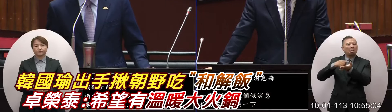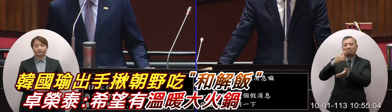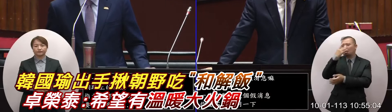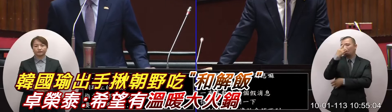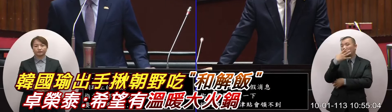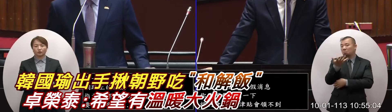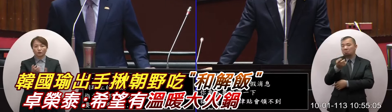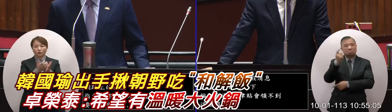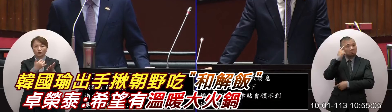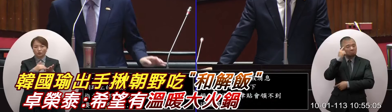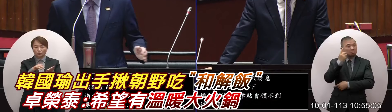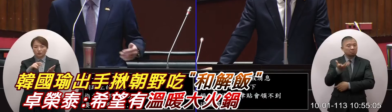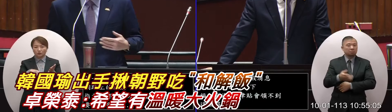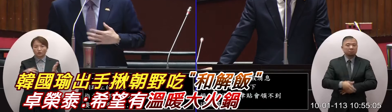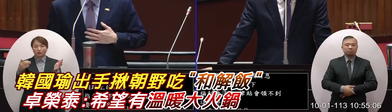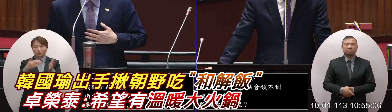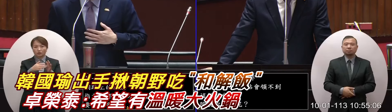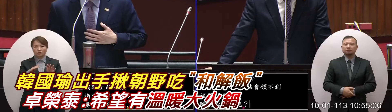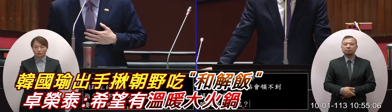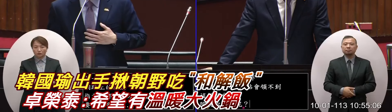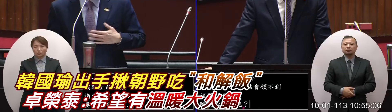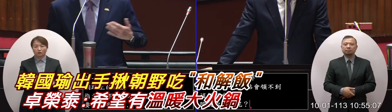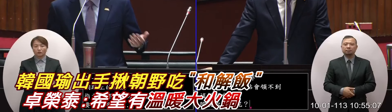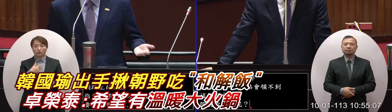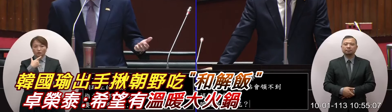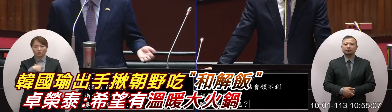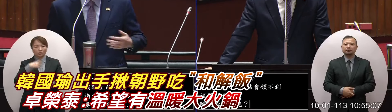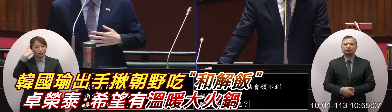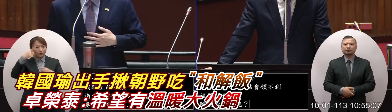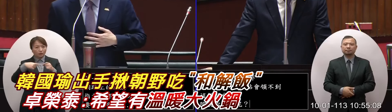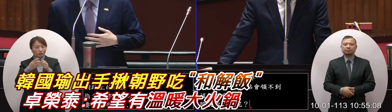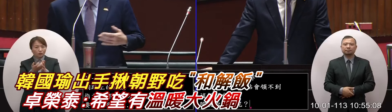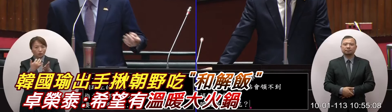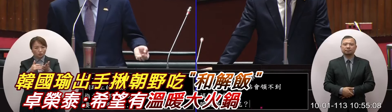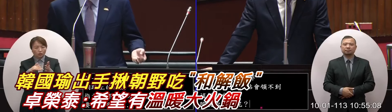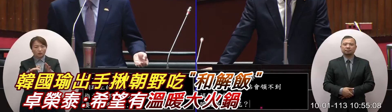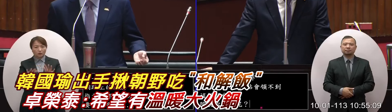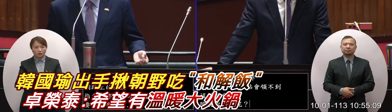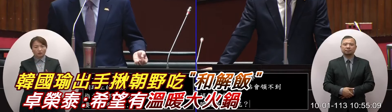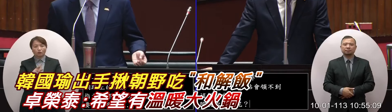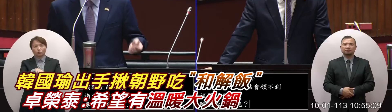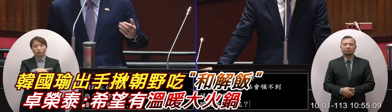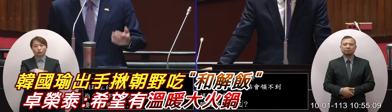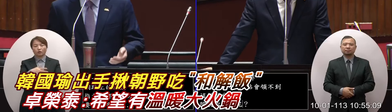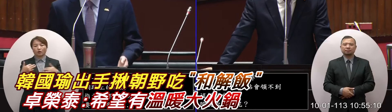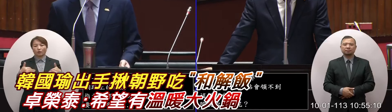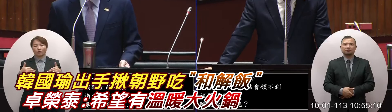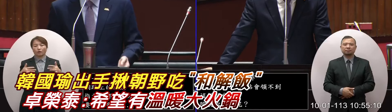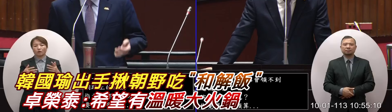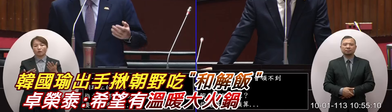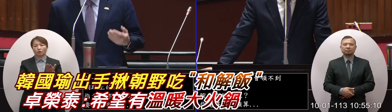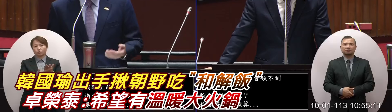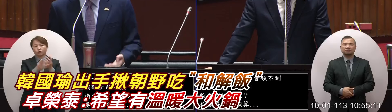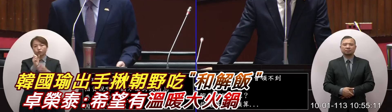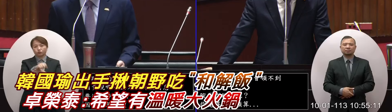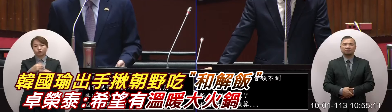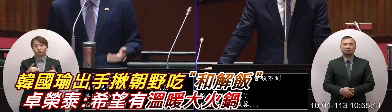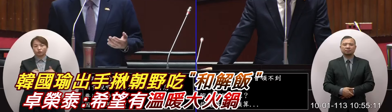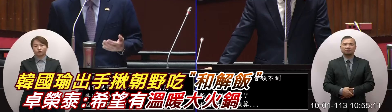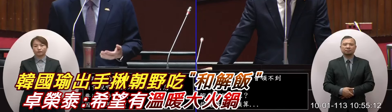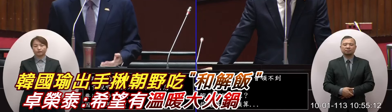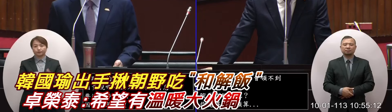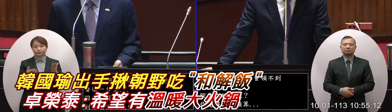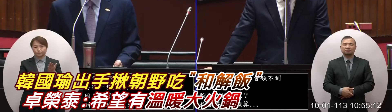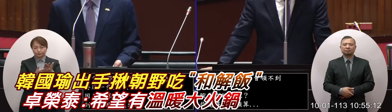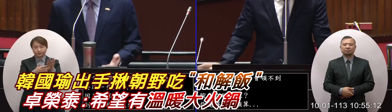因为预算整体到目前，我对我来讲，明年的预算到现在为止就是空的，因为还没有复委，复委之后